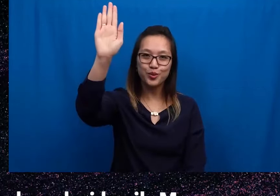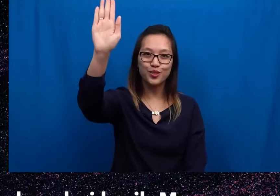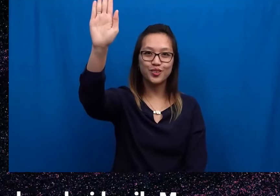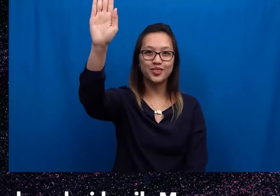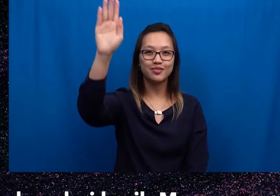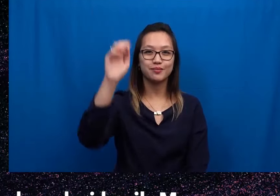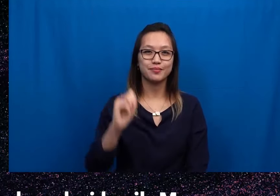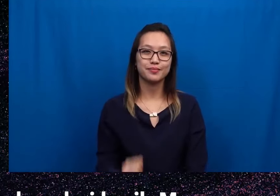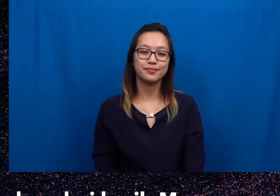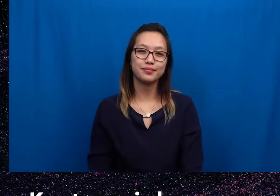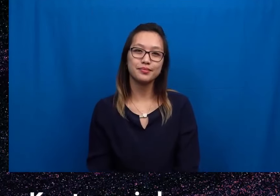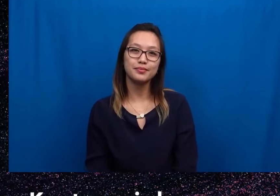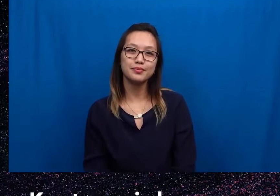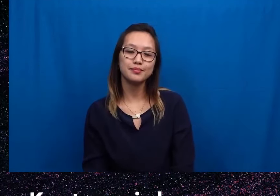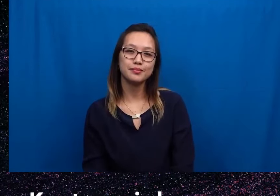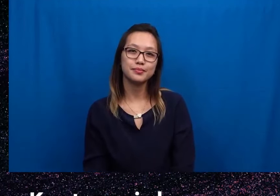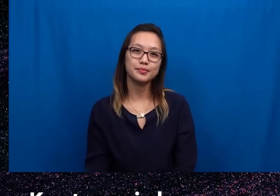kasih-Mu.